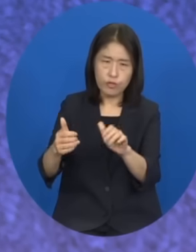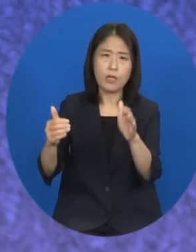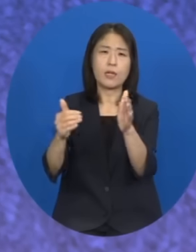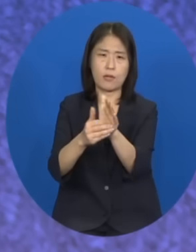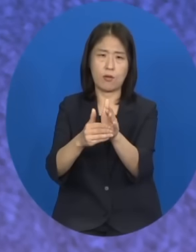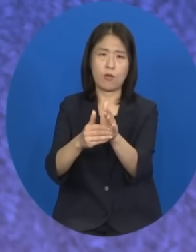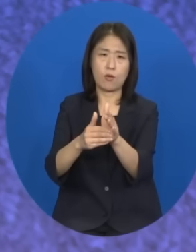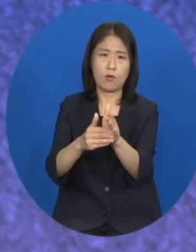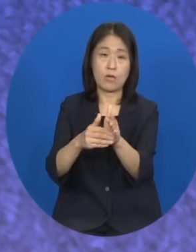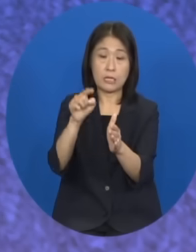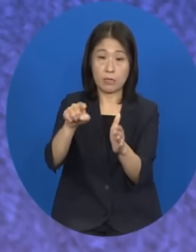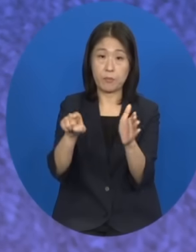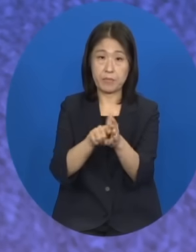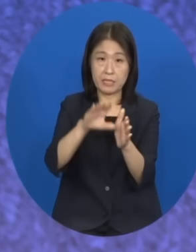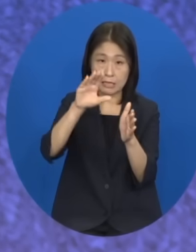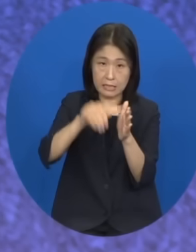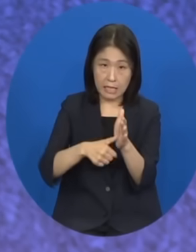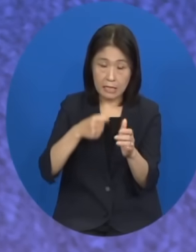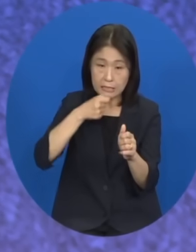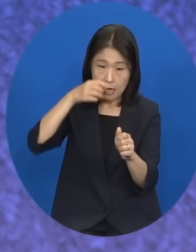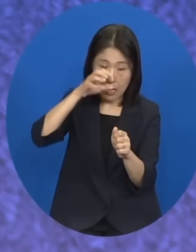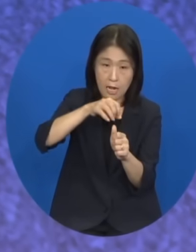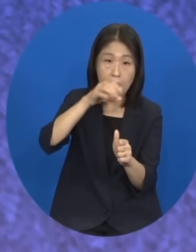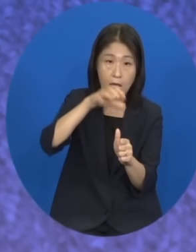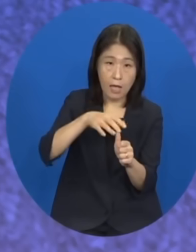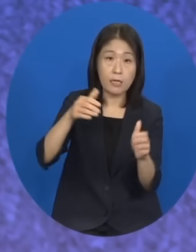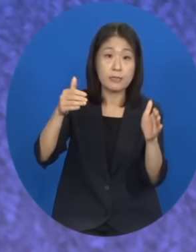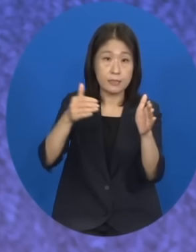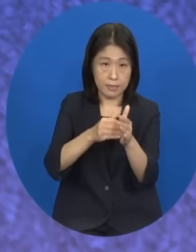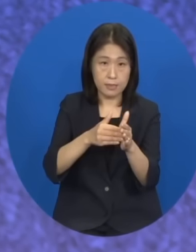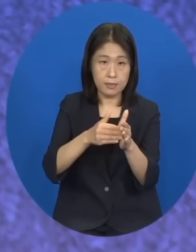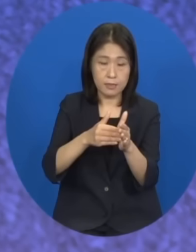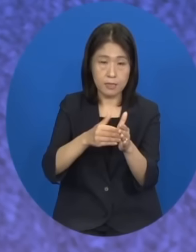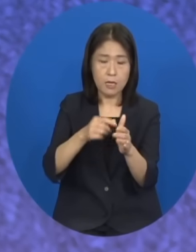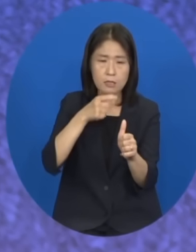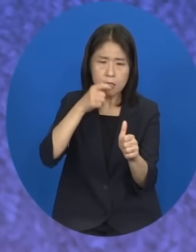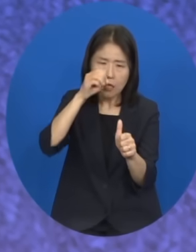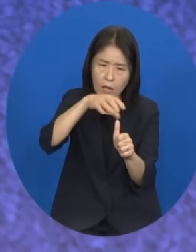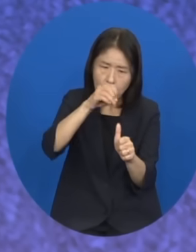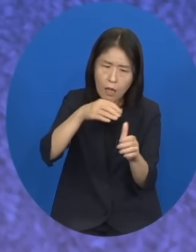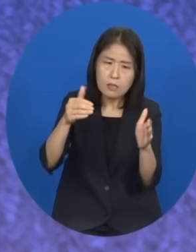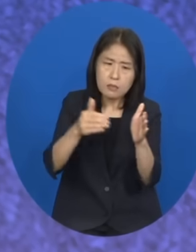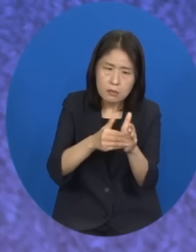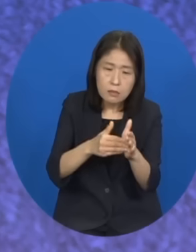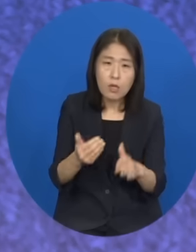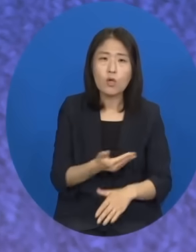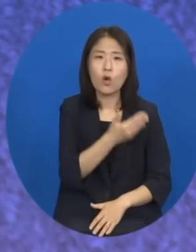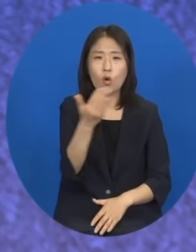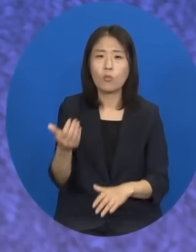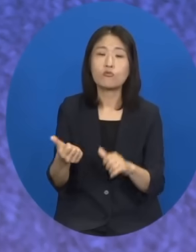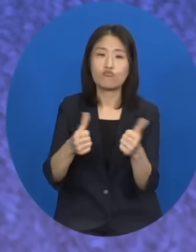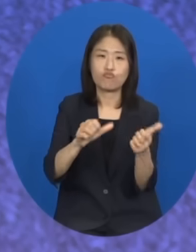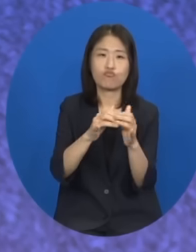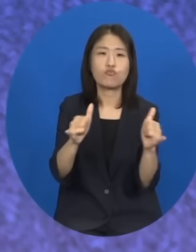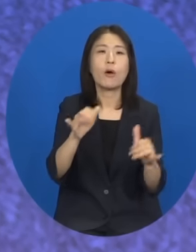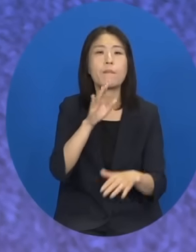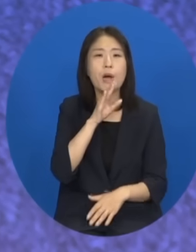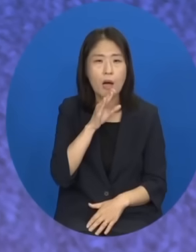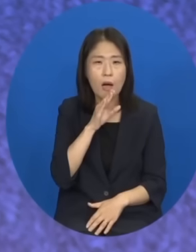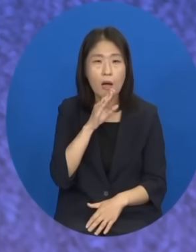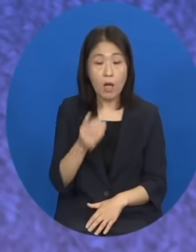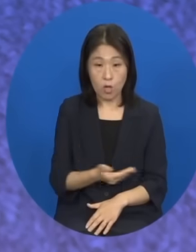세례를 받은 겁니다. 세례를 받았다면 여러분은 이미 죽은 사람입니다. 여러분이 할 일은